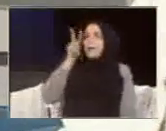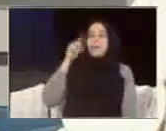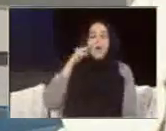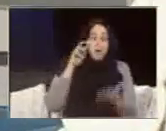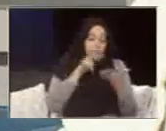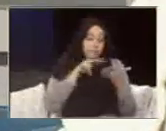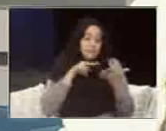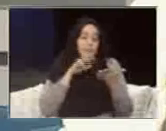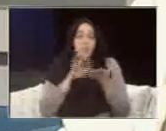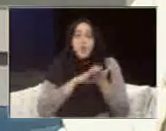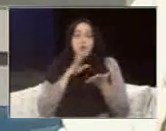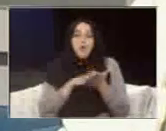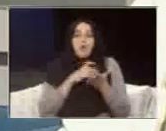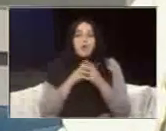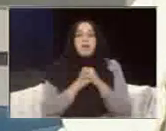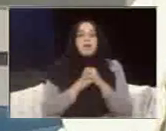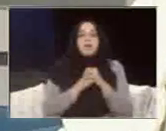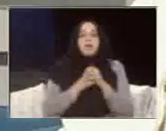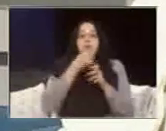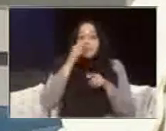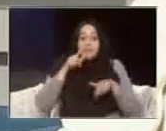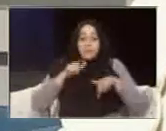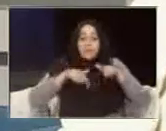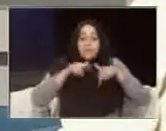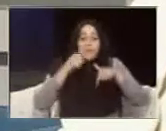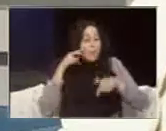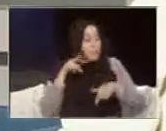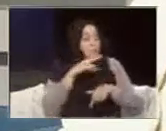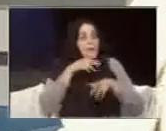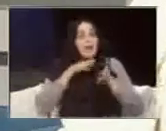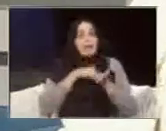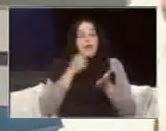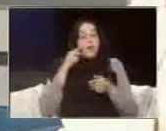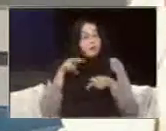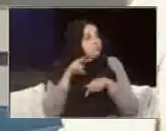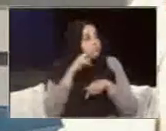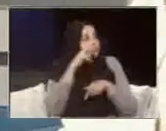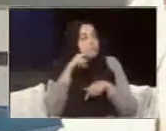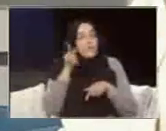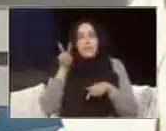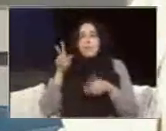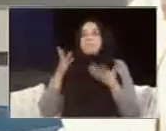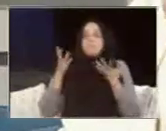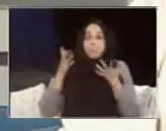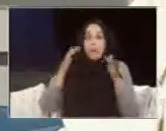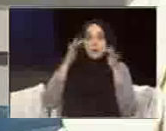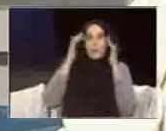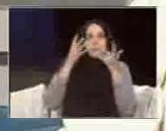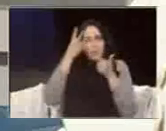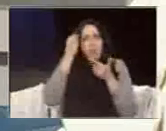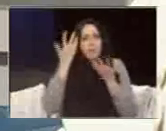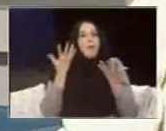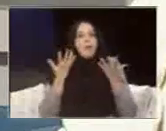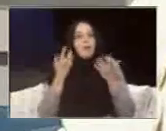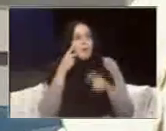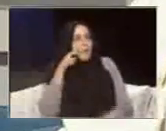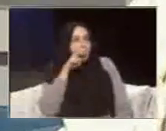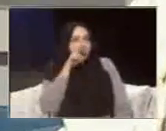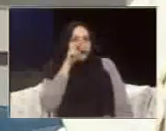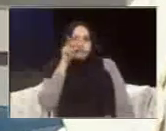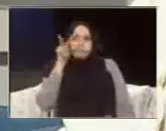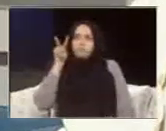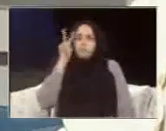سورة آل عمران ربي قال قل سيروا في الأرض فانظروا، واحد فقط ينظر، فقط ينظر، والنظر